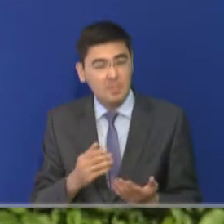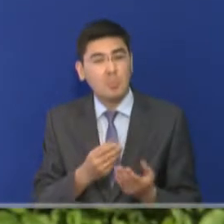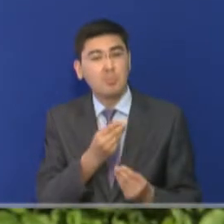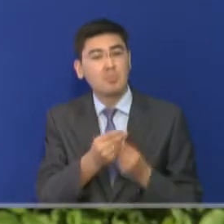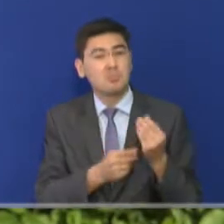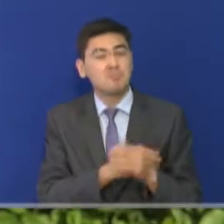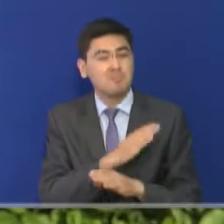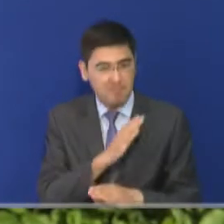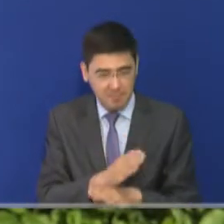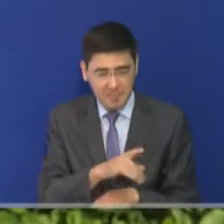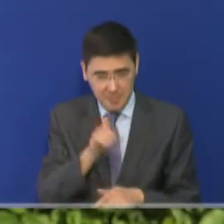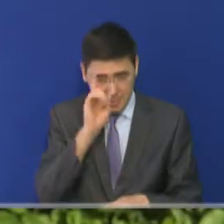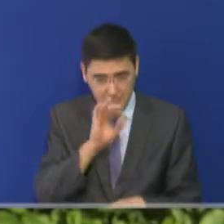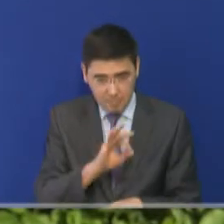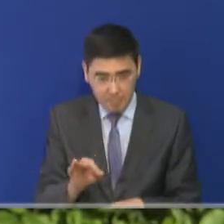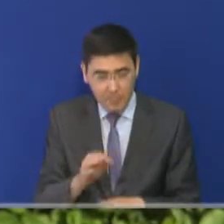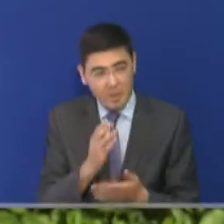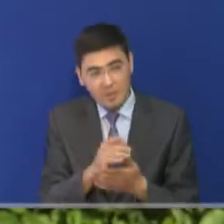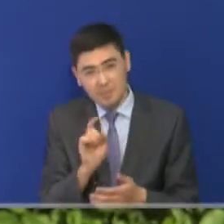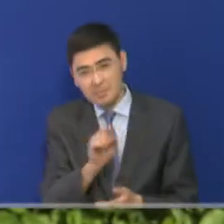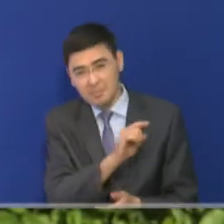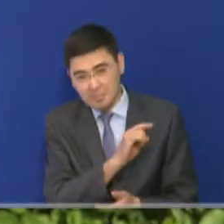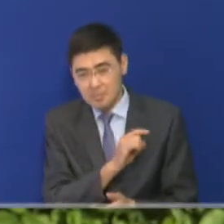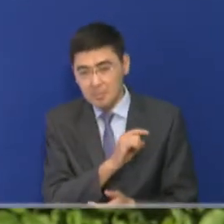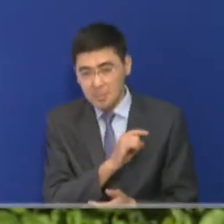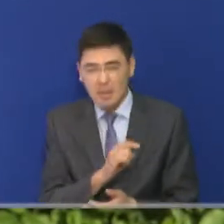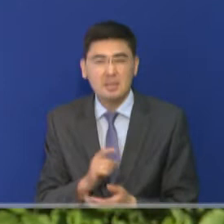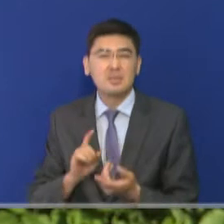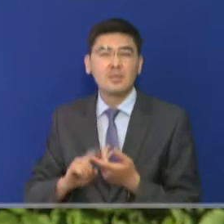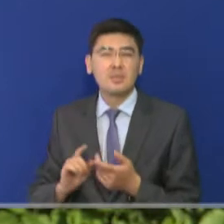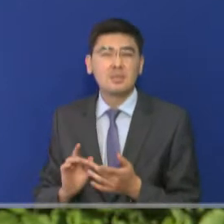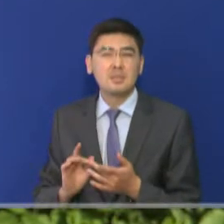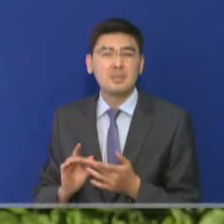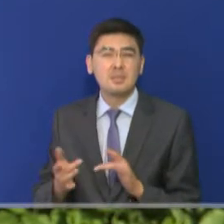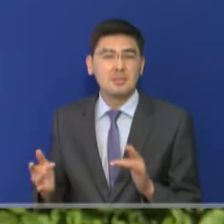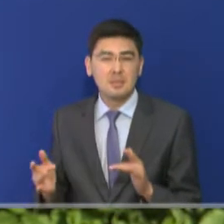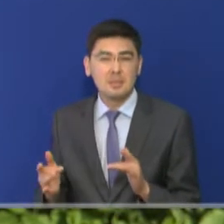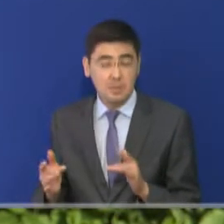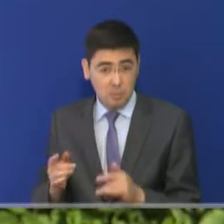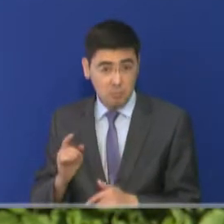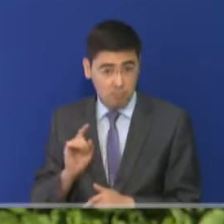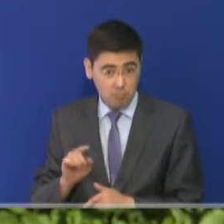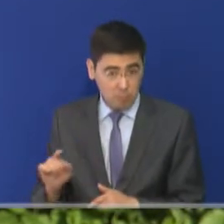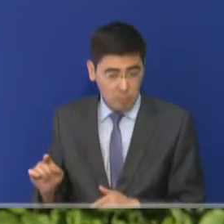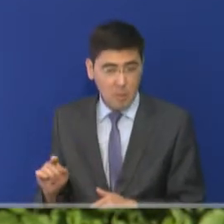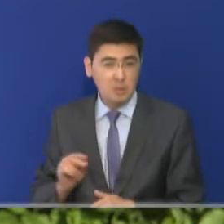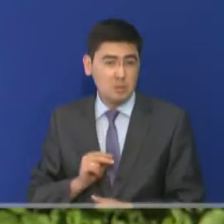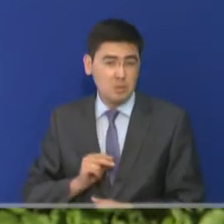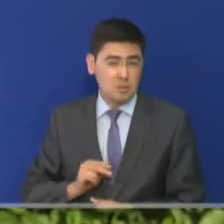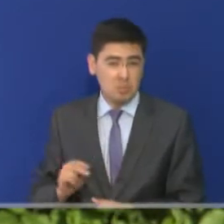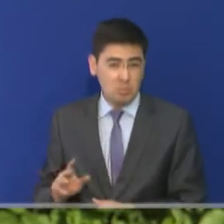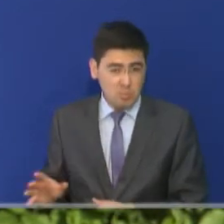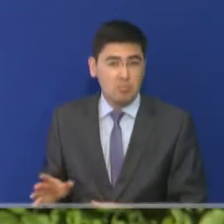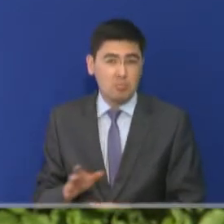тоқтатылды. Өздеріңіз білесіздер, бірқатар аймақта, соның ішінде Шығыс Қазақстан облысында карантин тәртібі жалғасады. Алайда бұл шектеулер